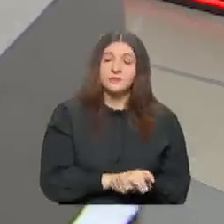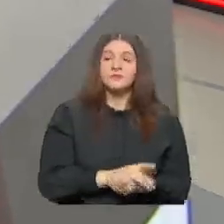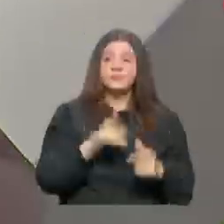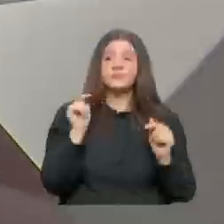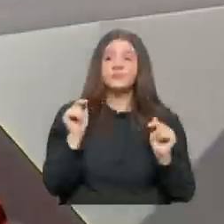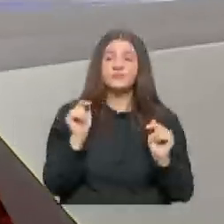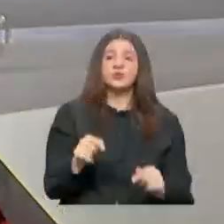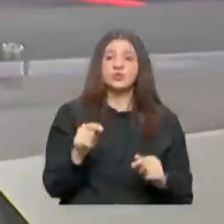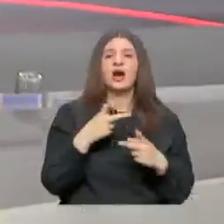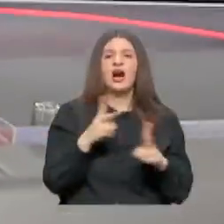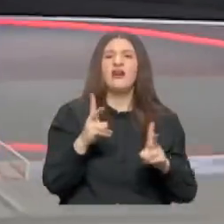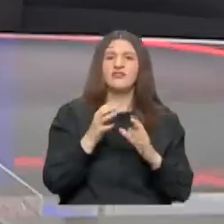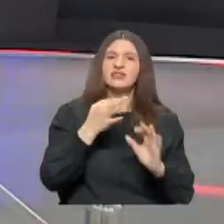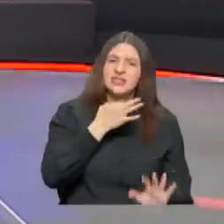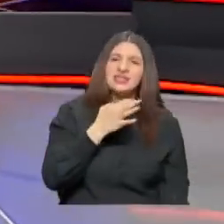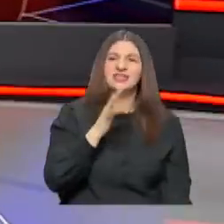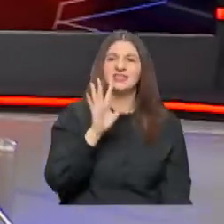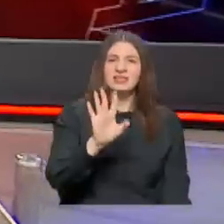Burada affınıza sığınarak